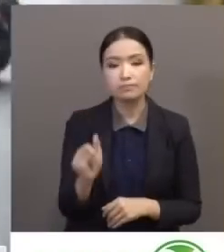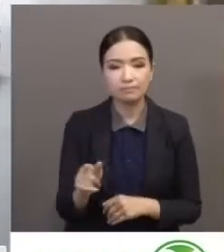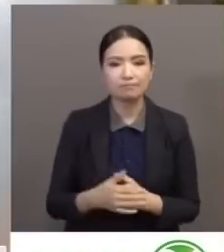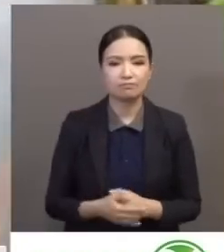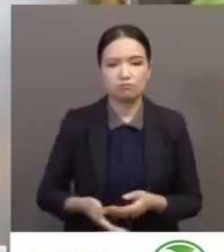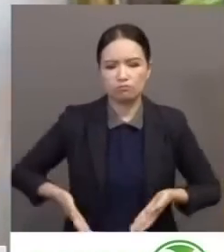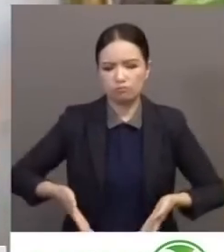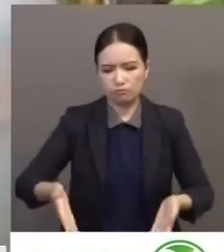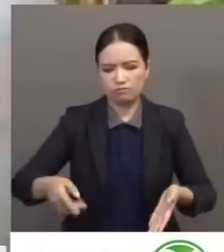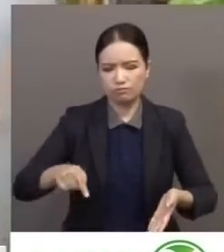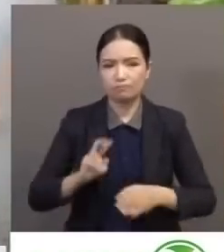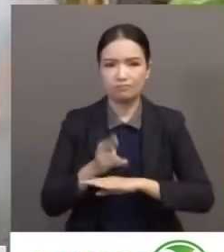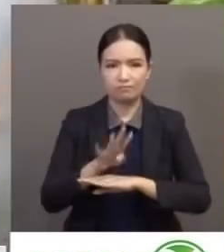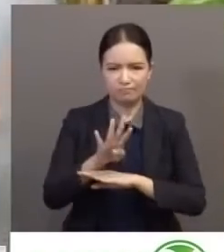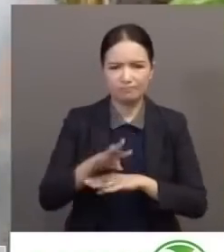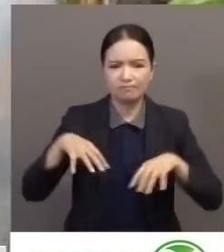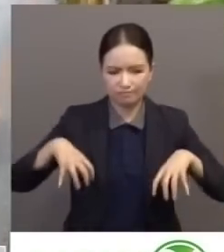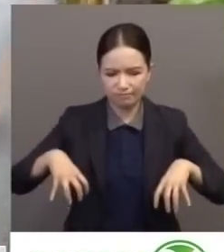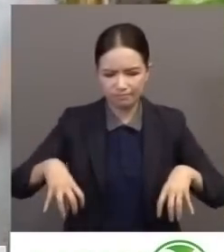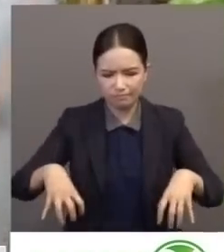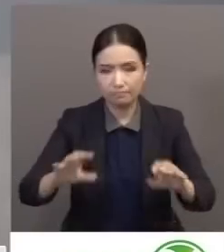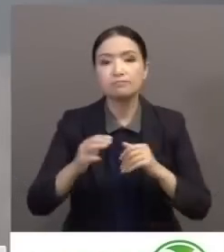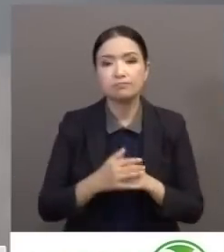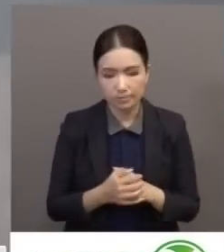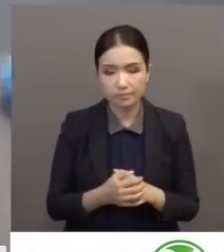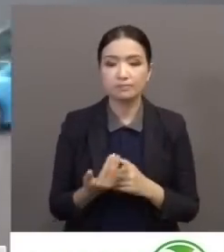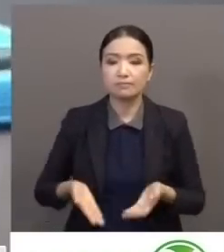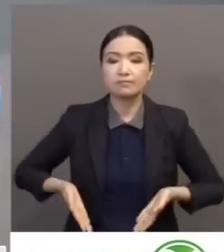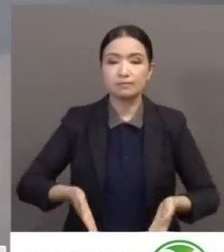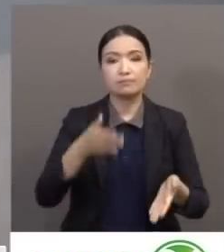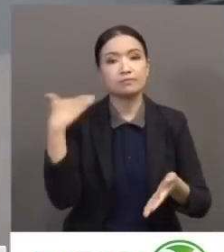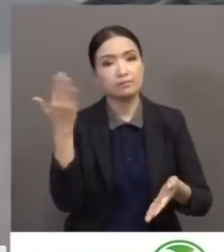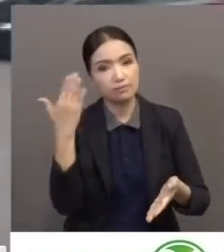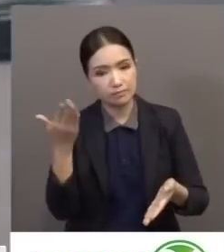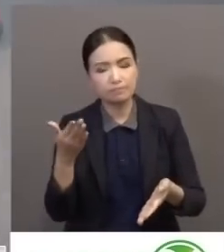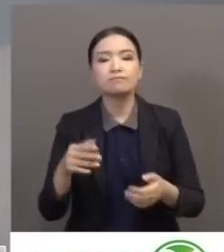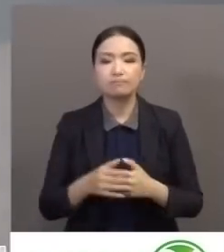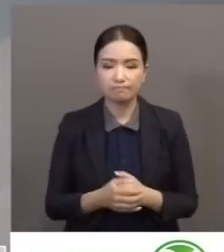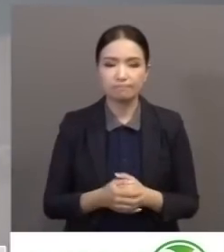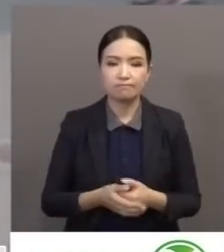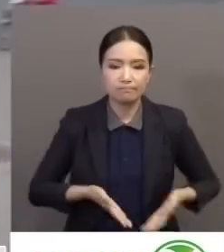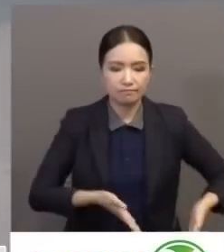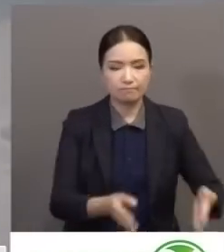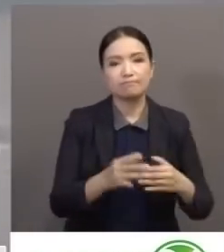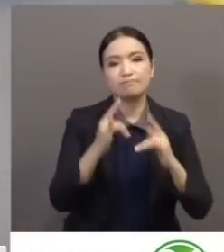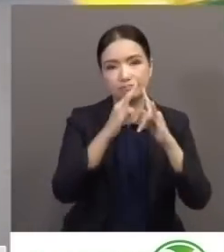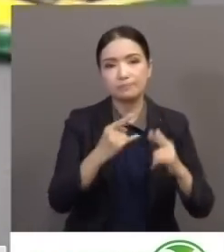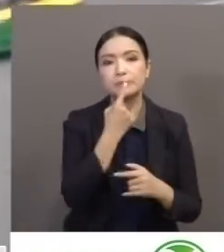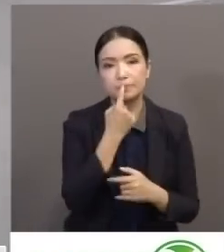ติดริมถนนพระราม4เป็นแนวยาวเลยทีเดียวและยังมีถนนสีลมขนานไปด้วยถนนสาลาแดงด้ว